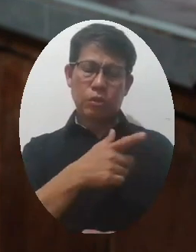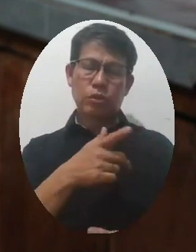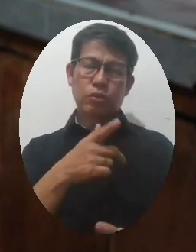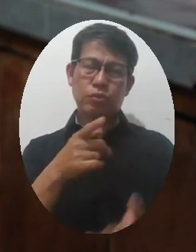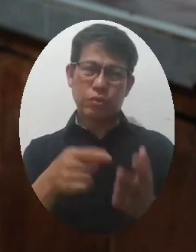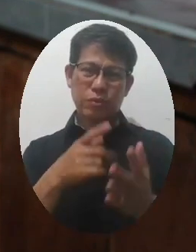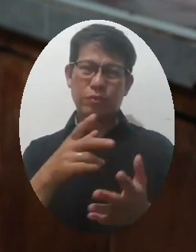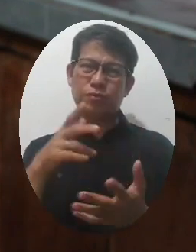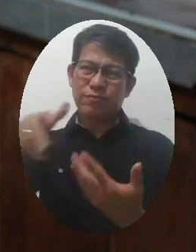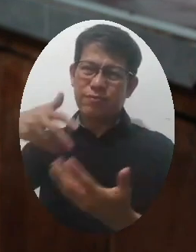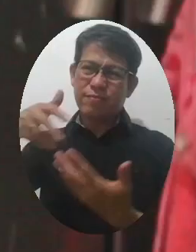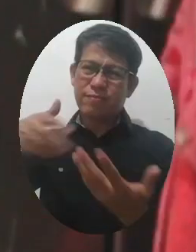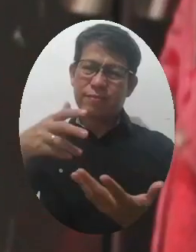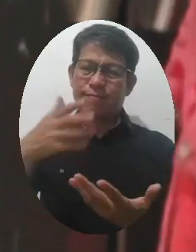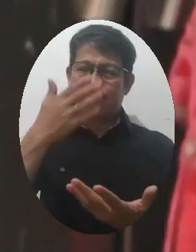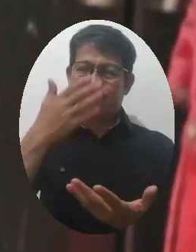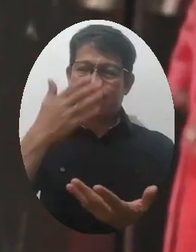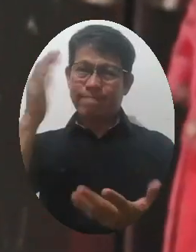po namin binabawi